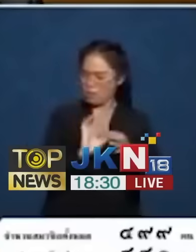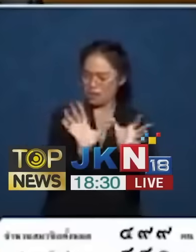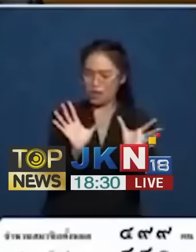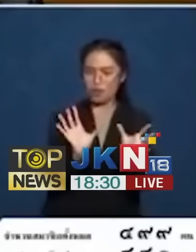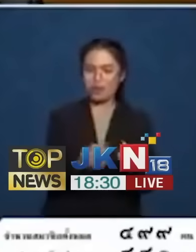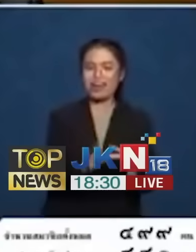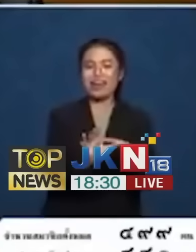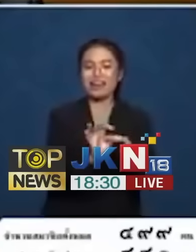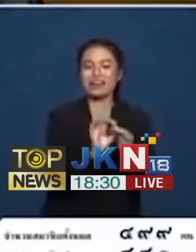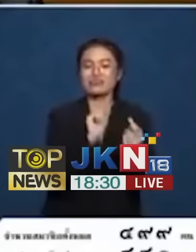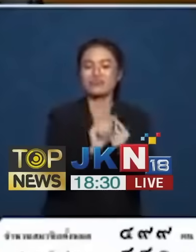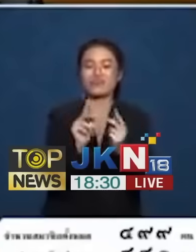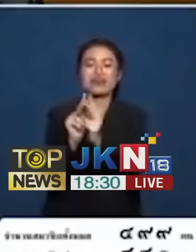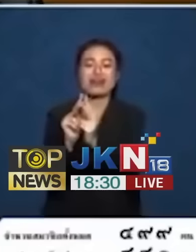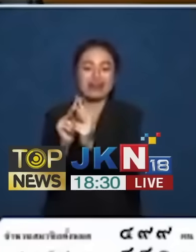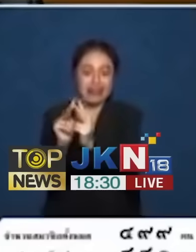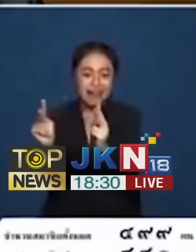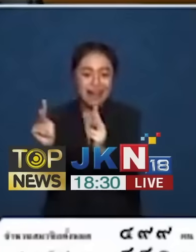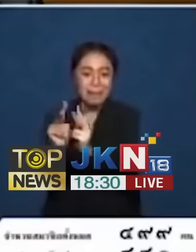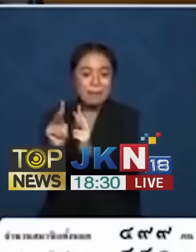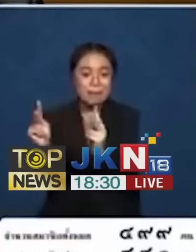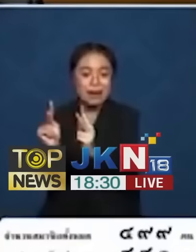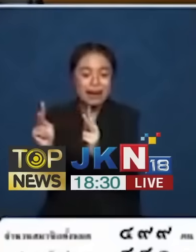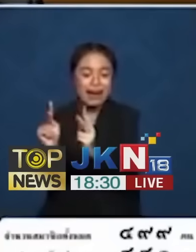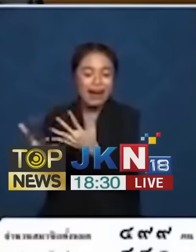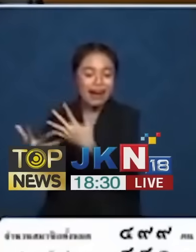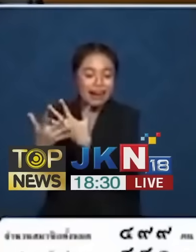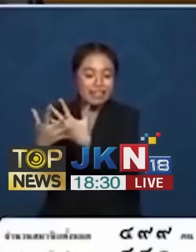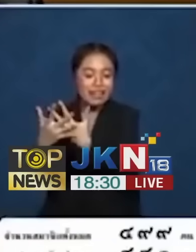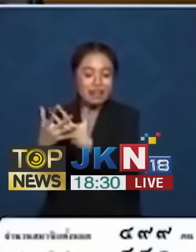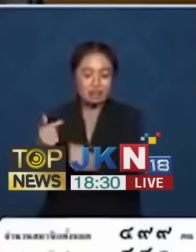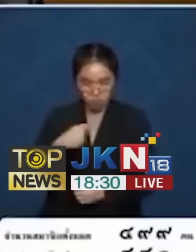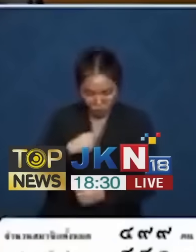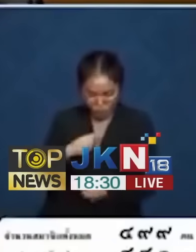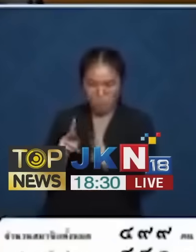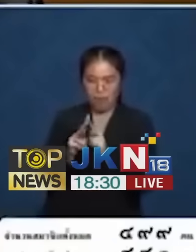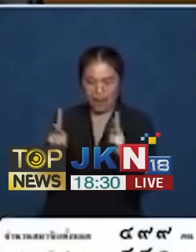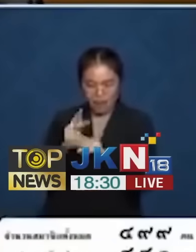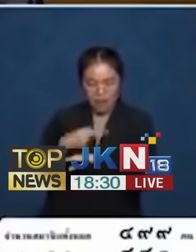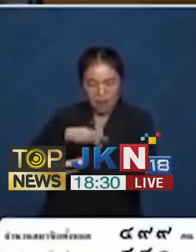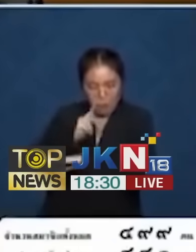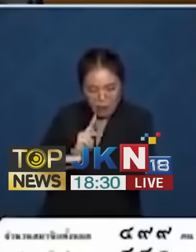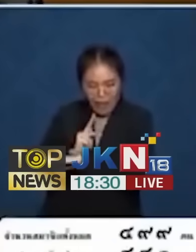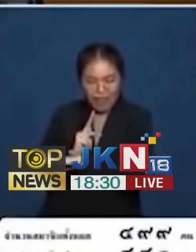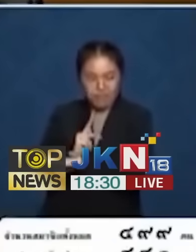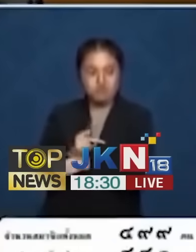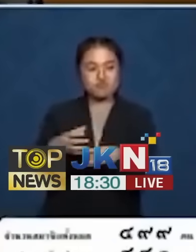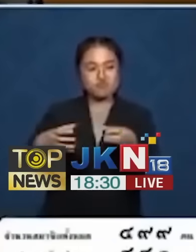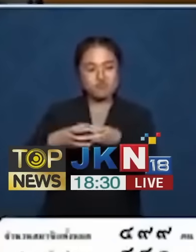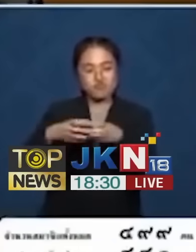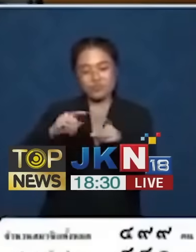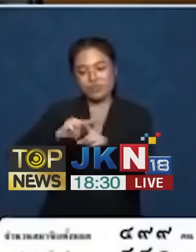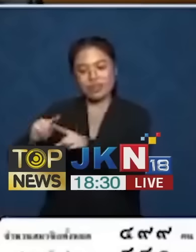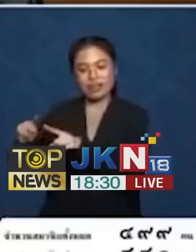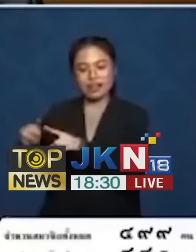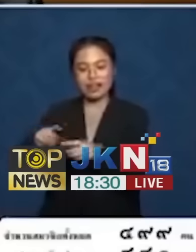งยุติธรรมนะเพราะเห็นว่าที่คุณจุรินทร์อภิปรายเนี่ยนะบอกว่าไม่เห็นด้วยกับกรมราชทัณฑ์ทศช่วยเหลือเลือกปฏิบัติกับบ